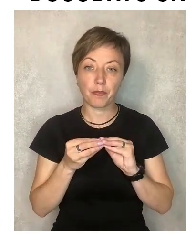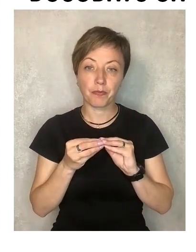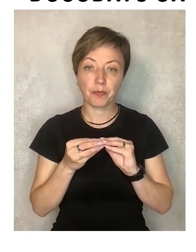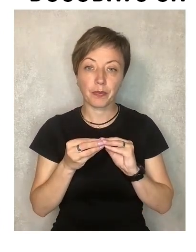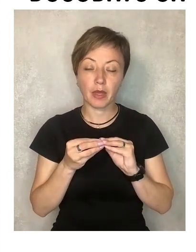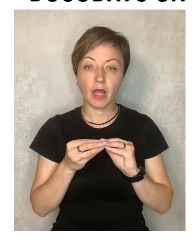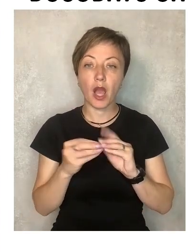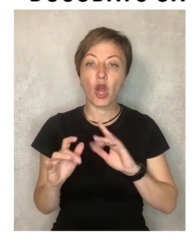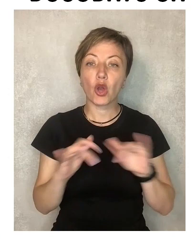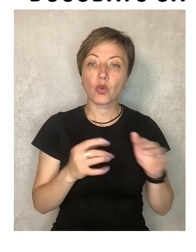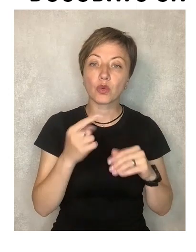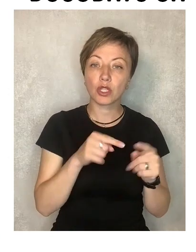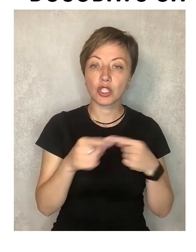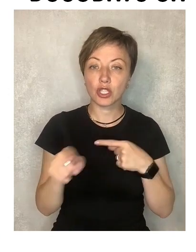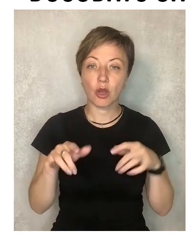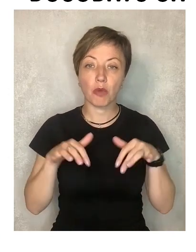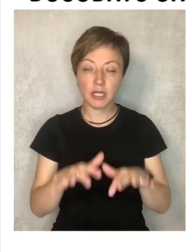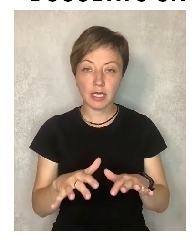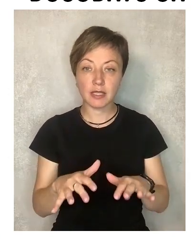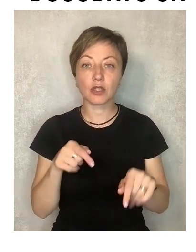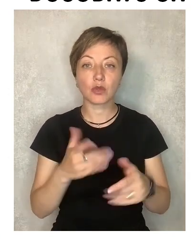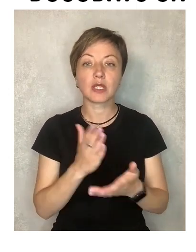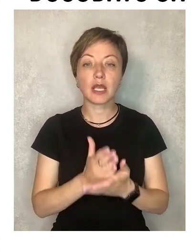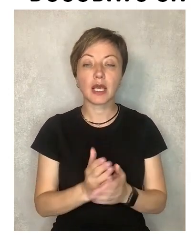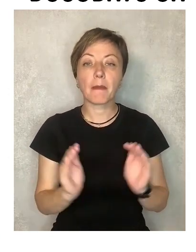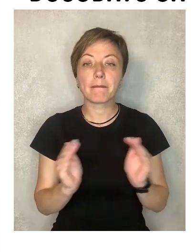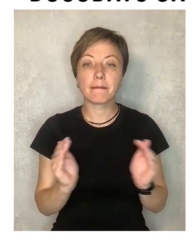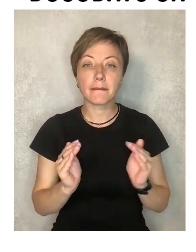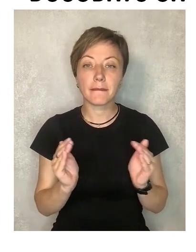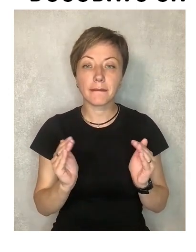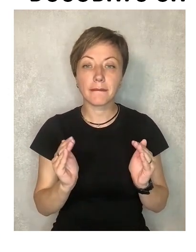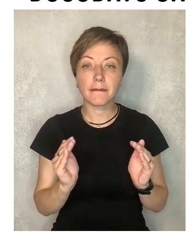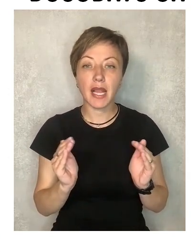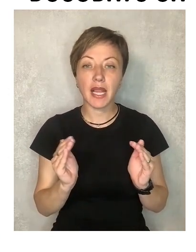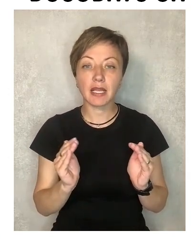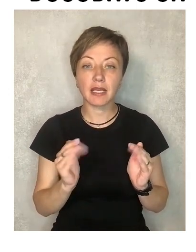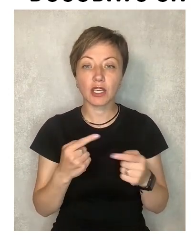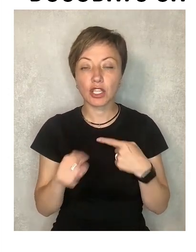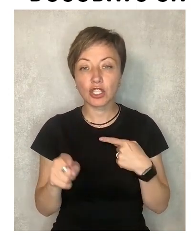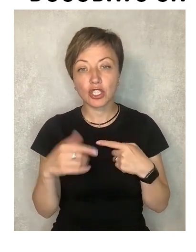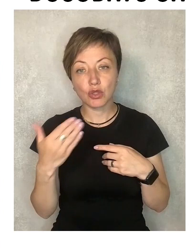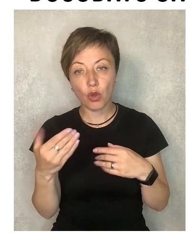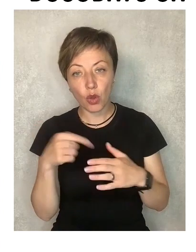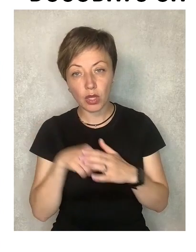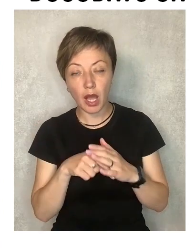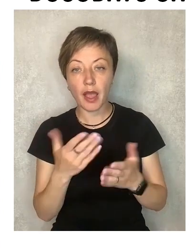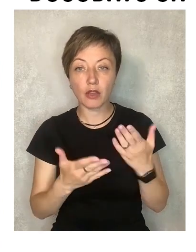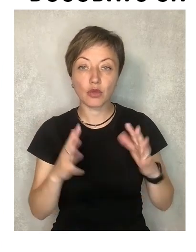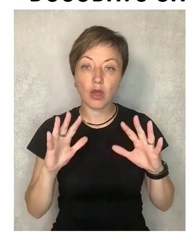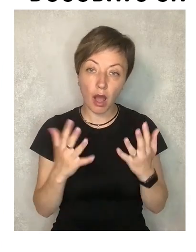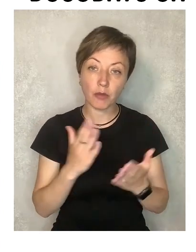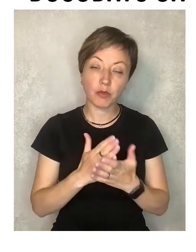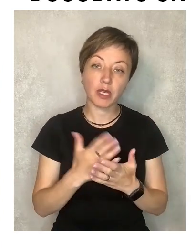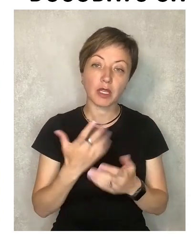руху тих чи інших процесів. І тут є маленький такий... Інша сторона. Якщо раптом є якесь дуже